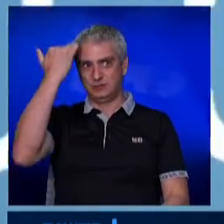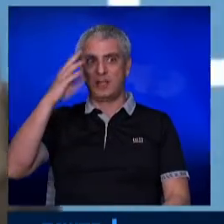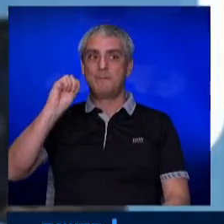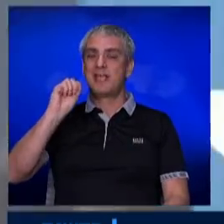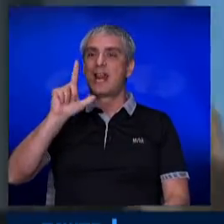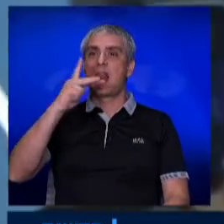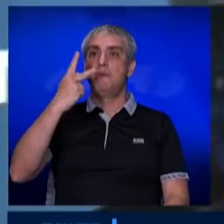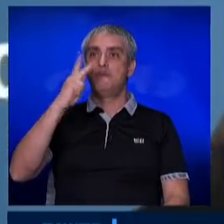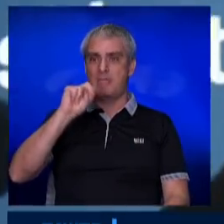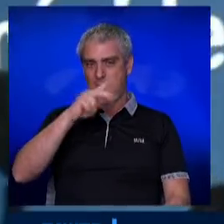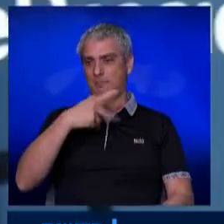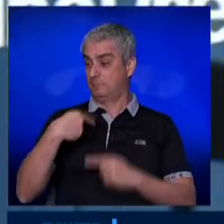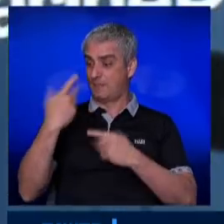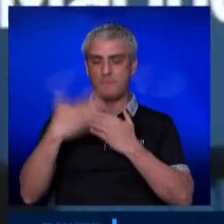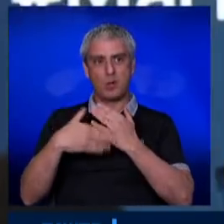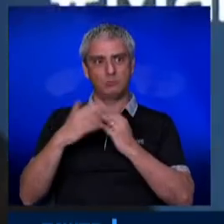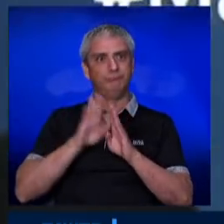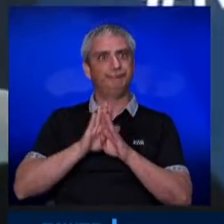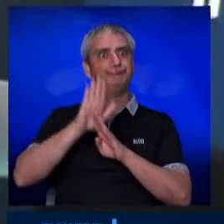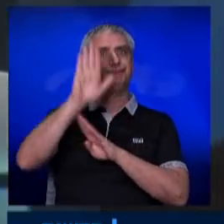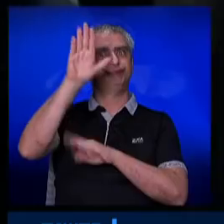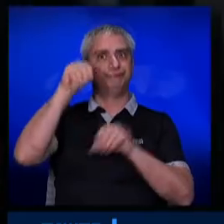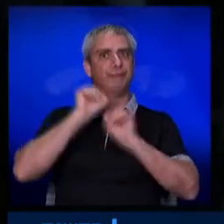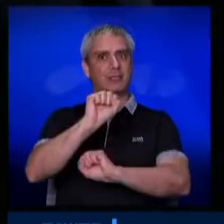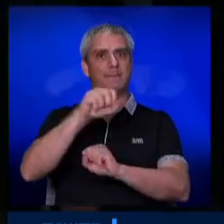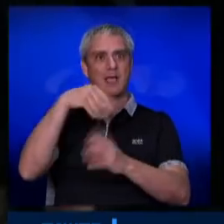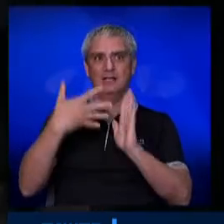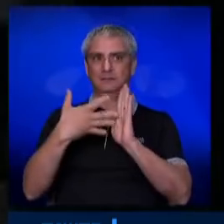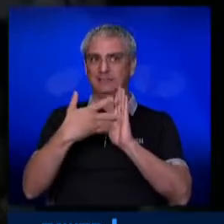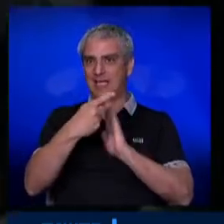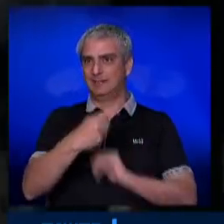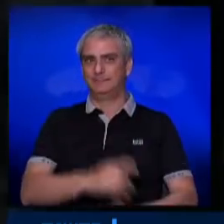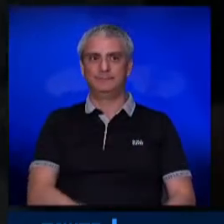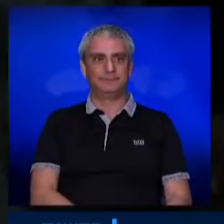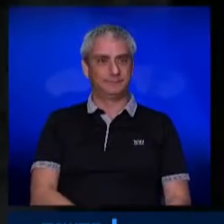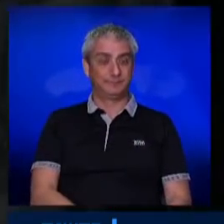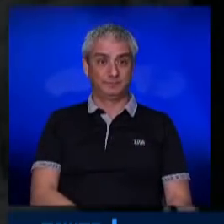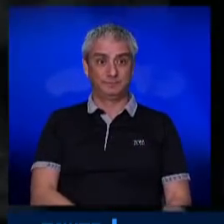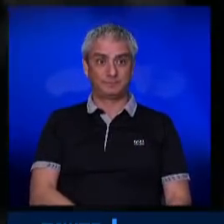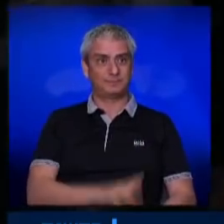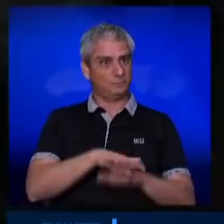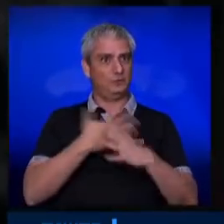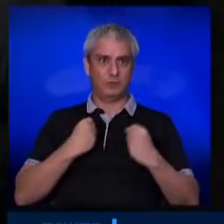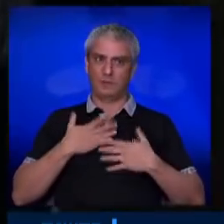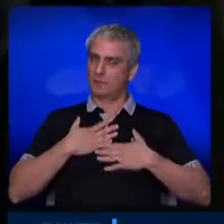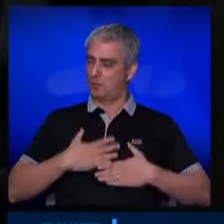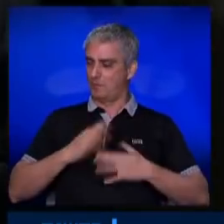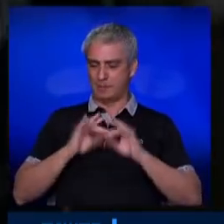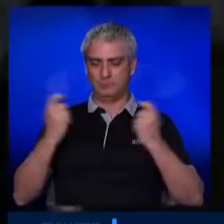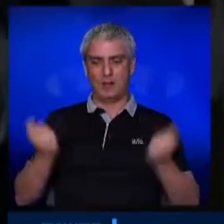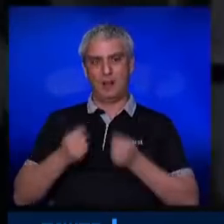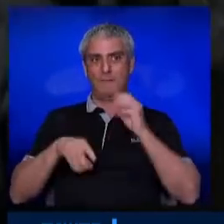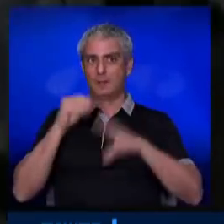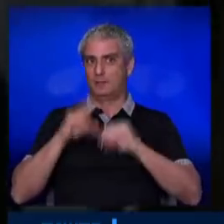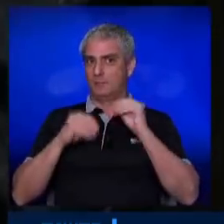לפן, שרושמת בימים האחרונים נסיקה דרמטית בסקרים. Je me sens bien, je me sens sereine comme depuis le début de cette